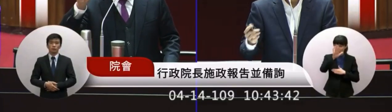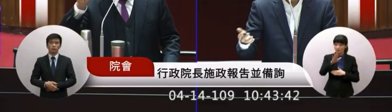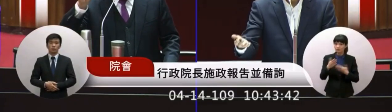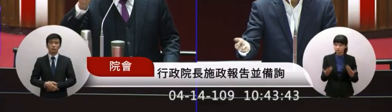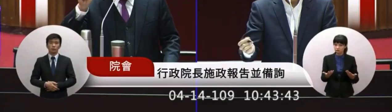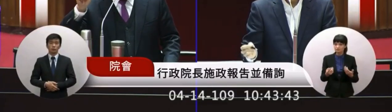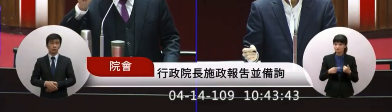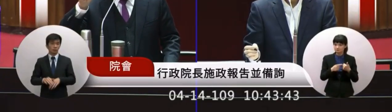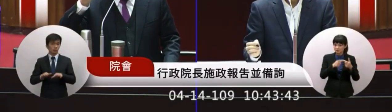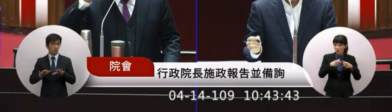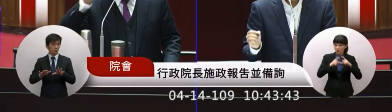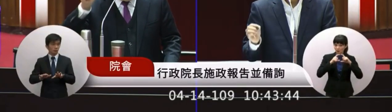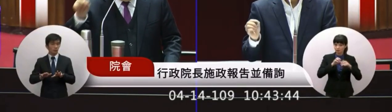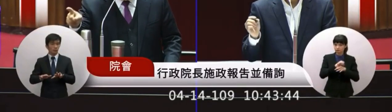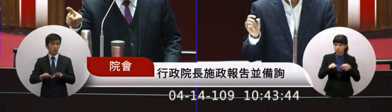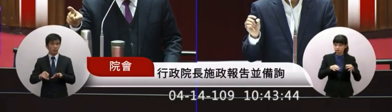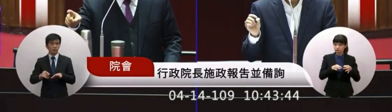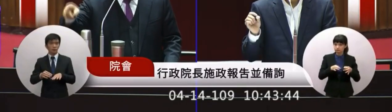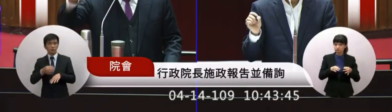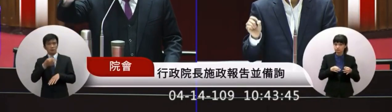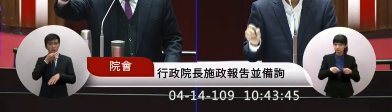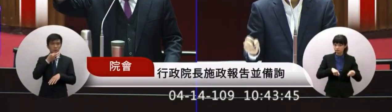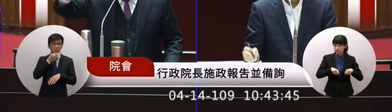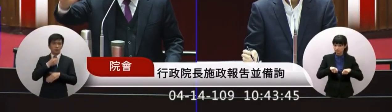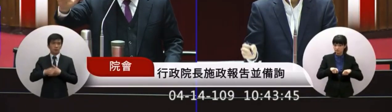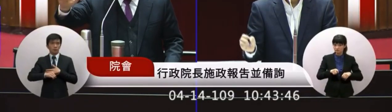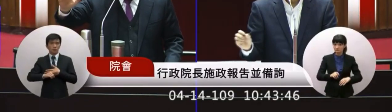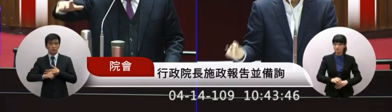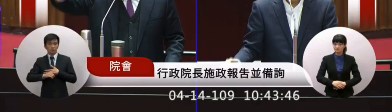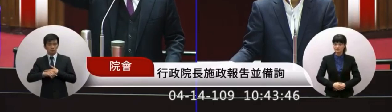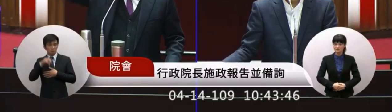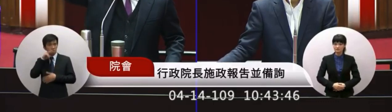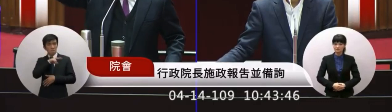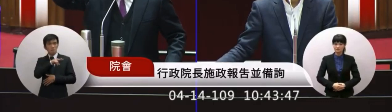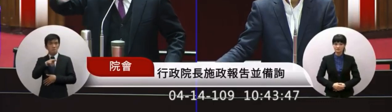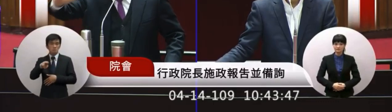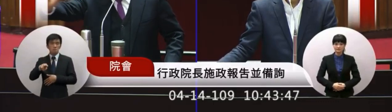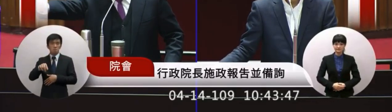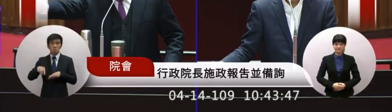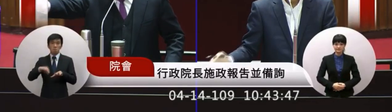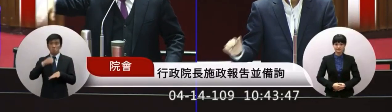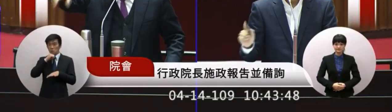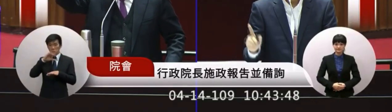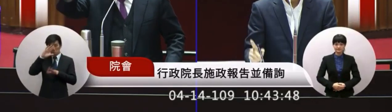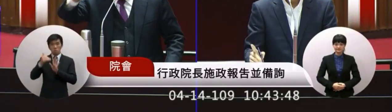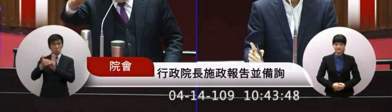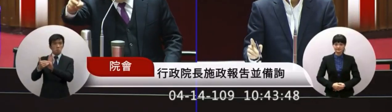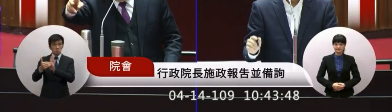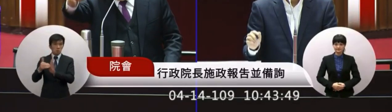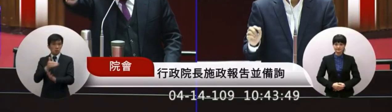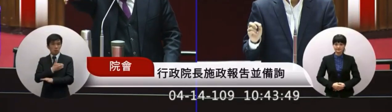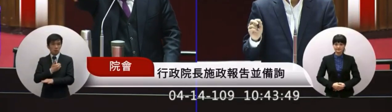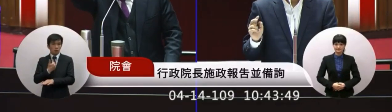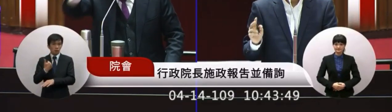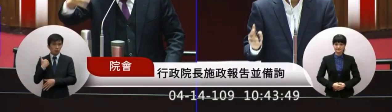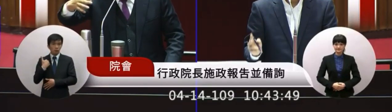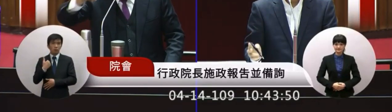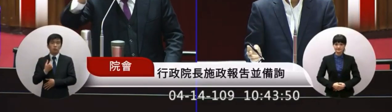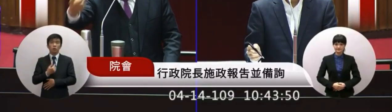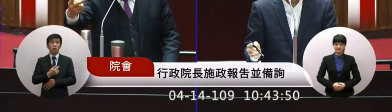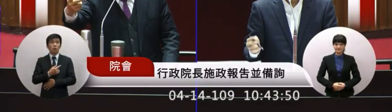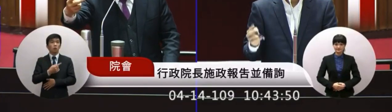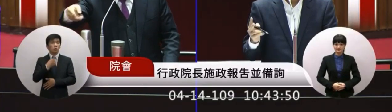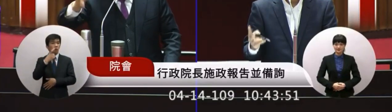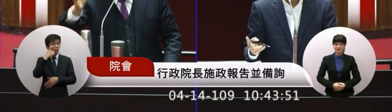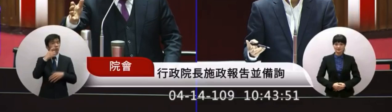以现在我们实在是战战兢兢，因为看起来我们已经守住第一波，连欧美回来